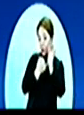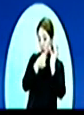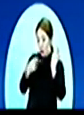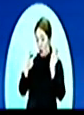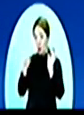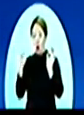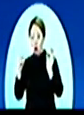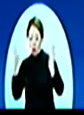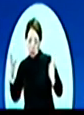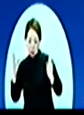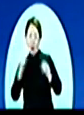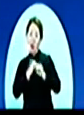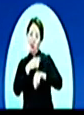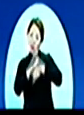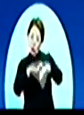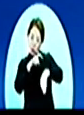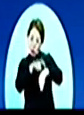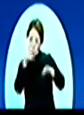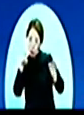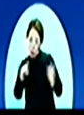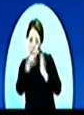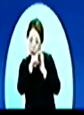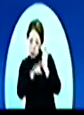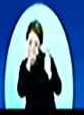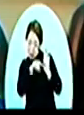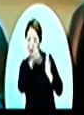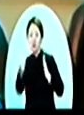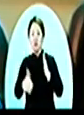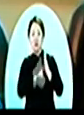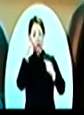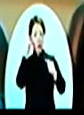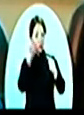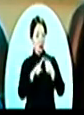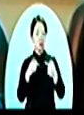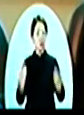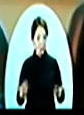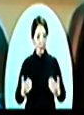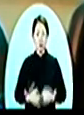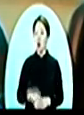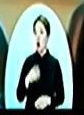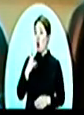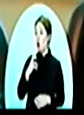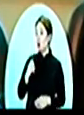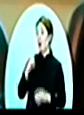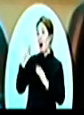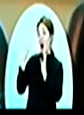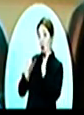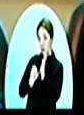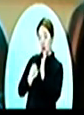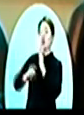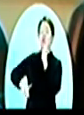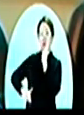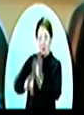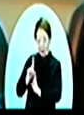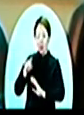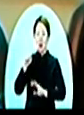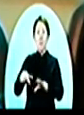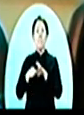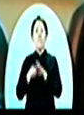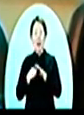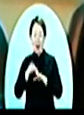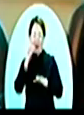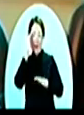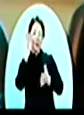үйл ажиллагааны хөтөлбөр тусгагдсан зорилтыг бүрэн биелүүлээд байна. 2016 оноос эхлээд энэ махны